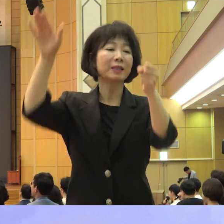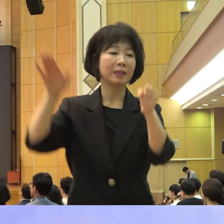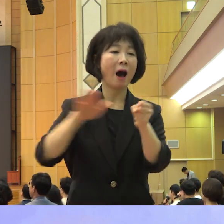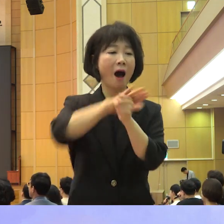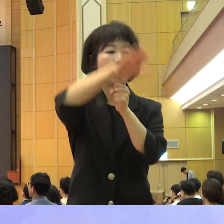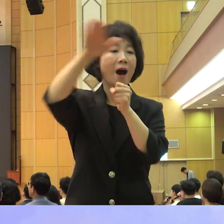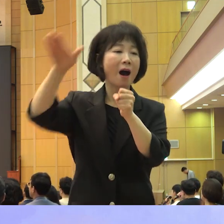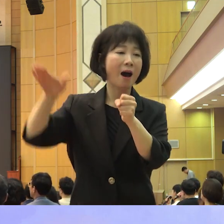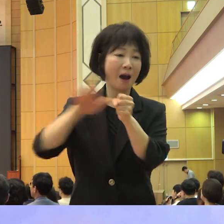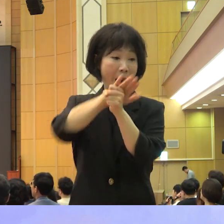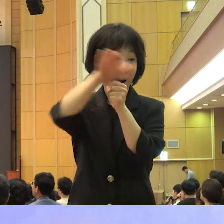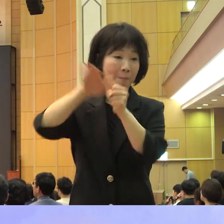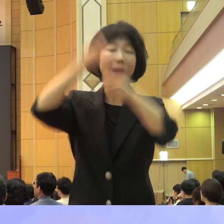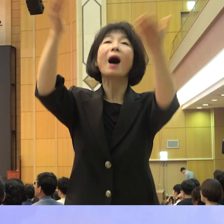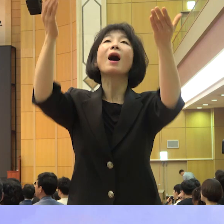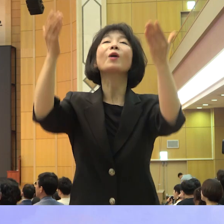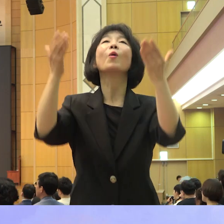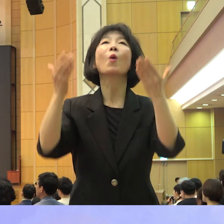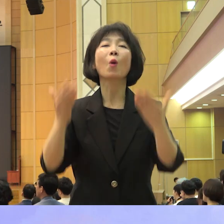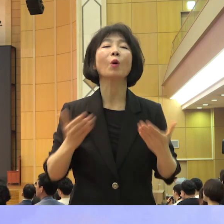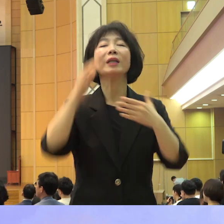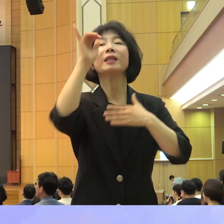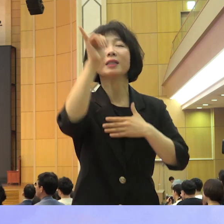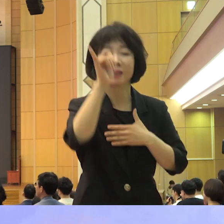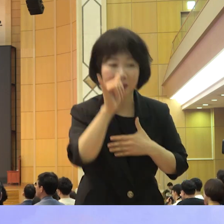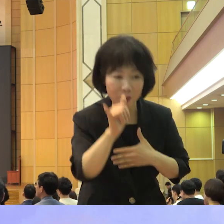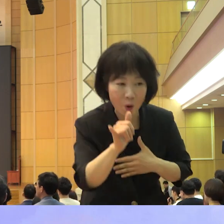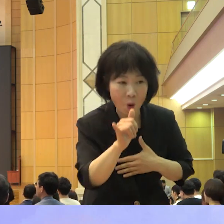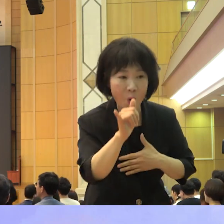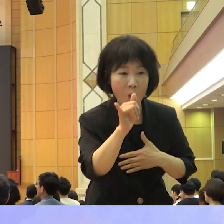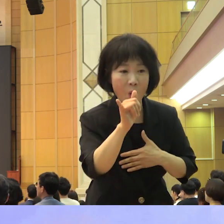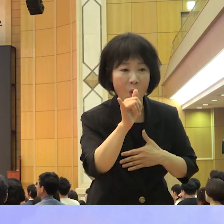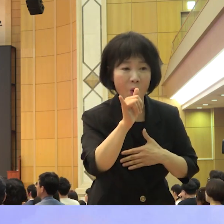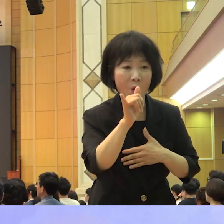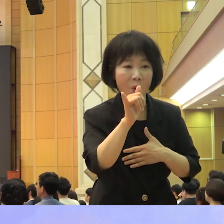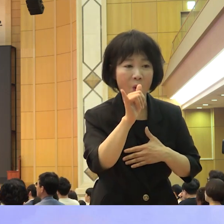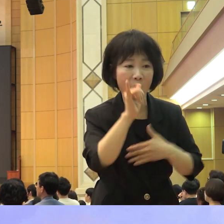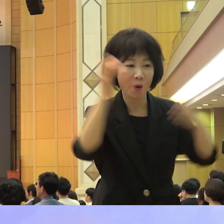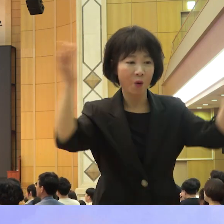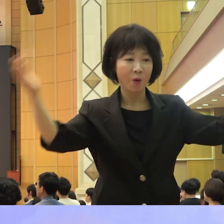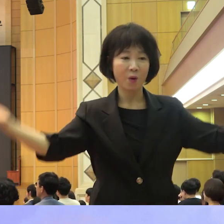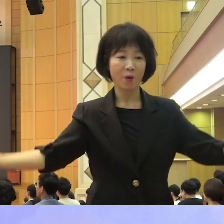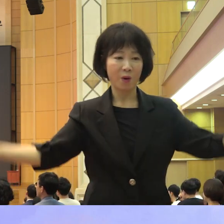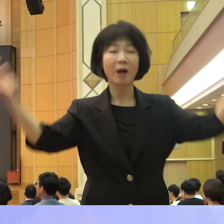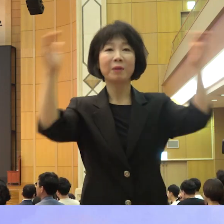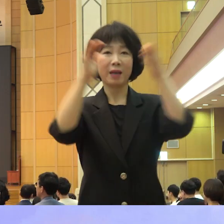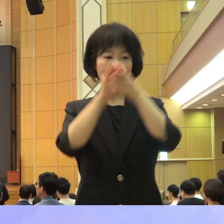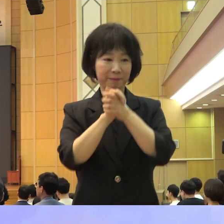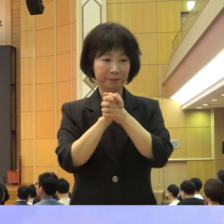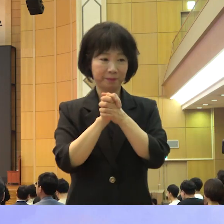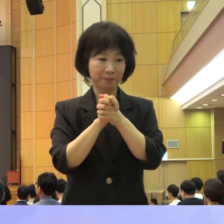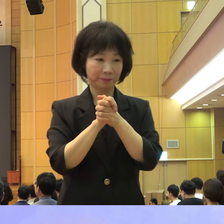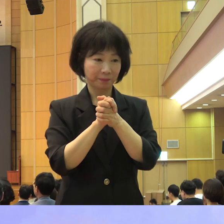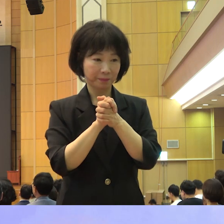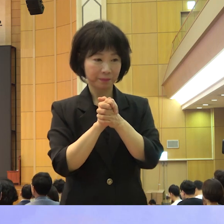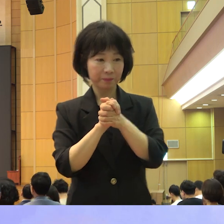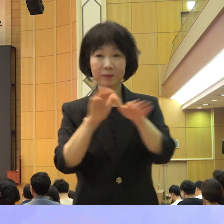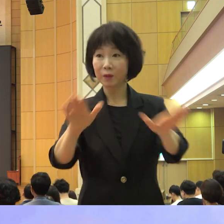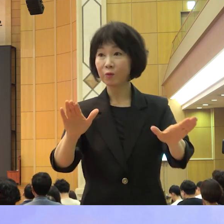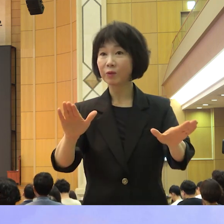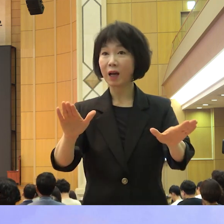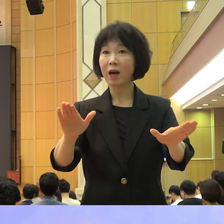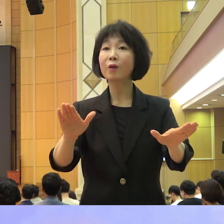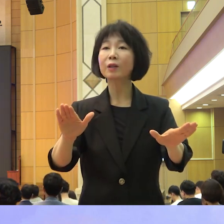지금도 그 사랑 받고 있지요. 우리가 이 시간 이